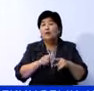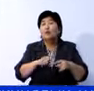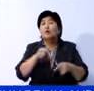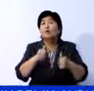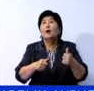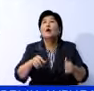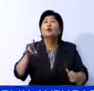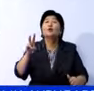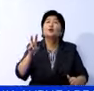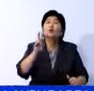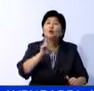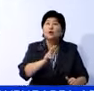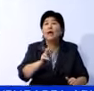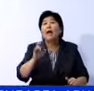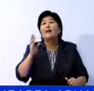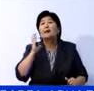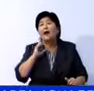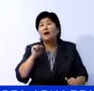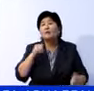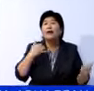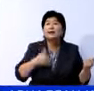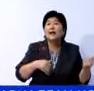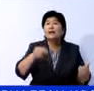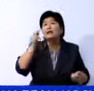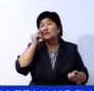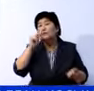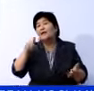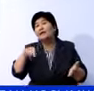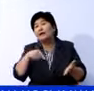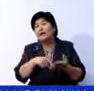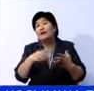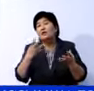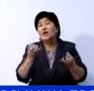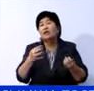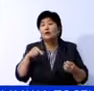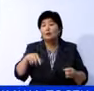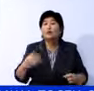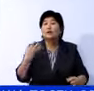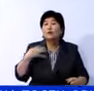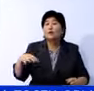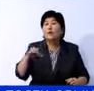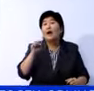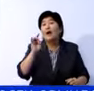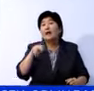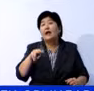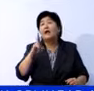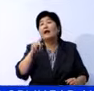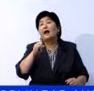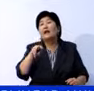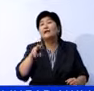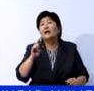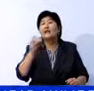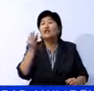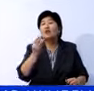сонау Нұр-Сұлтан, Алматы, Тараз, Шымкент қалаларынан және облысымыздың Арал, Қазалы, Шиелі